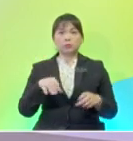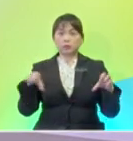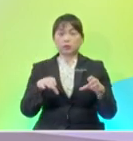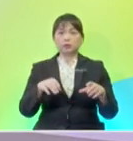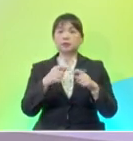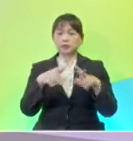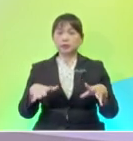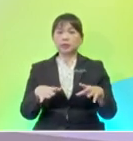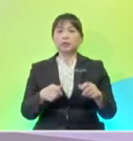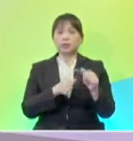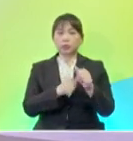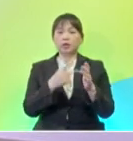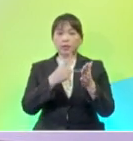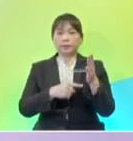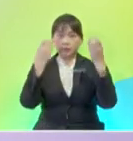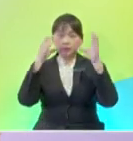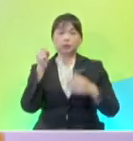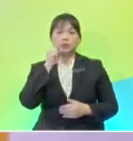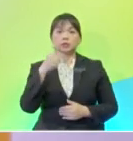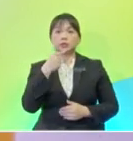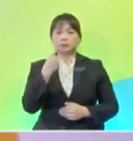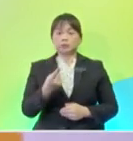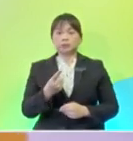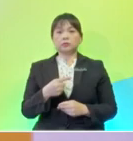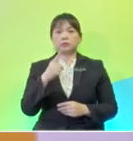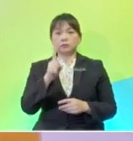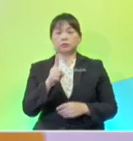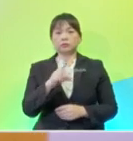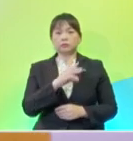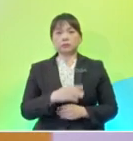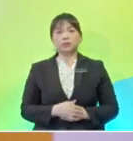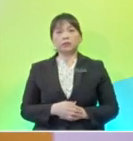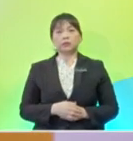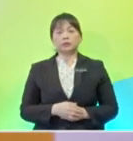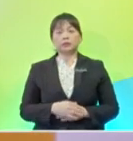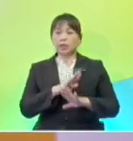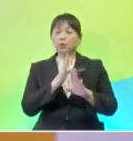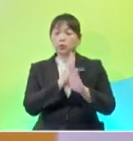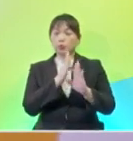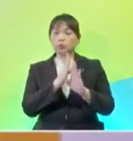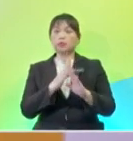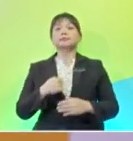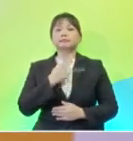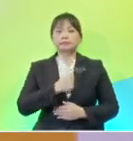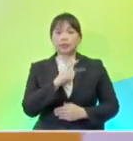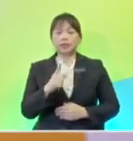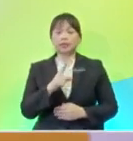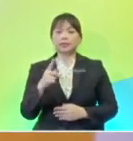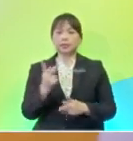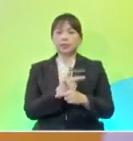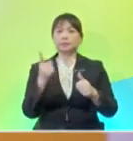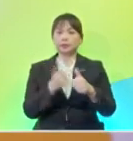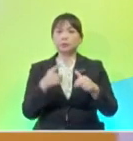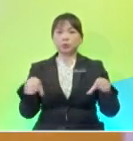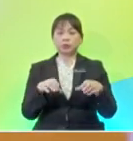apa yang telah cekgu Sakinah sebut satu persatu Jadi kalau nampak macam tak lurus Minta maaf lah Ya kali pertama